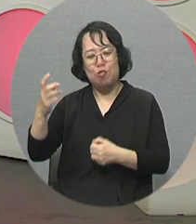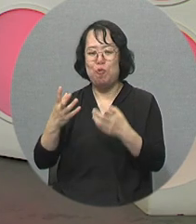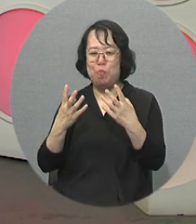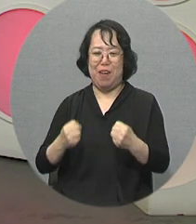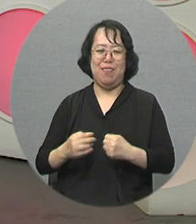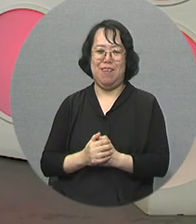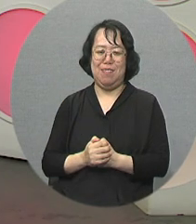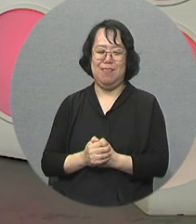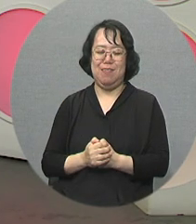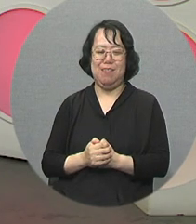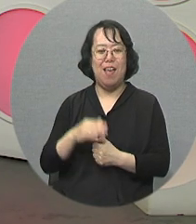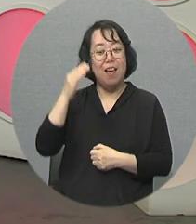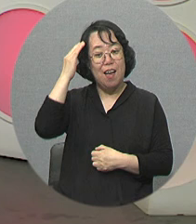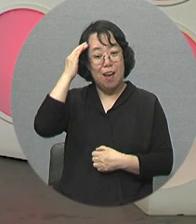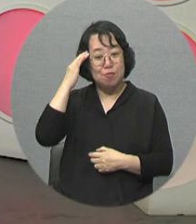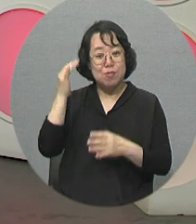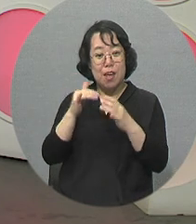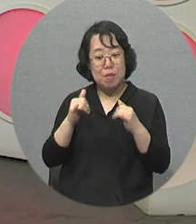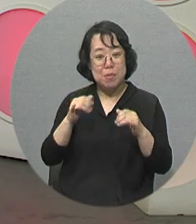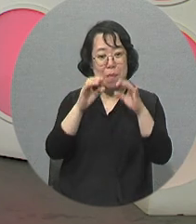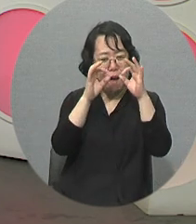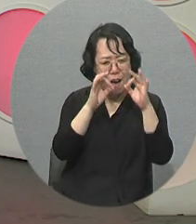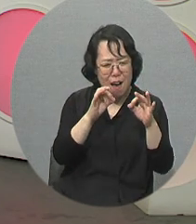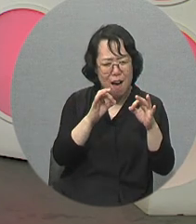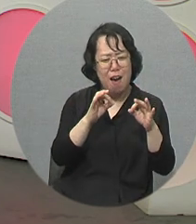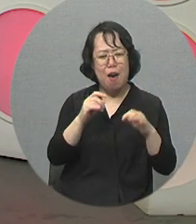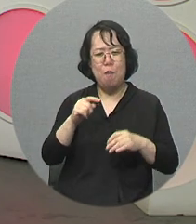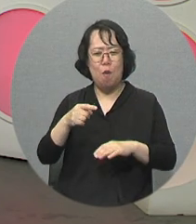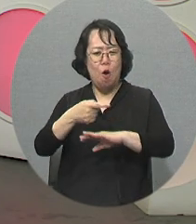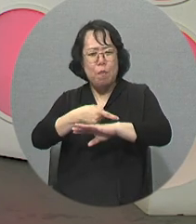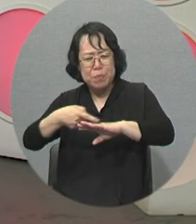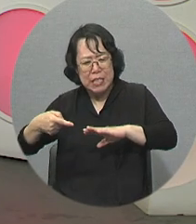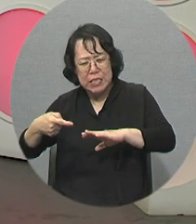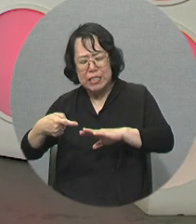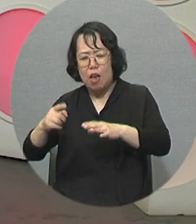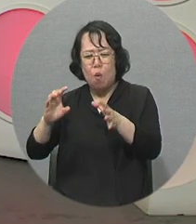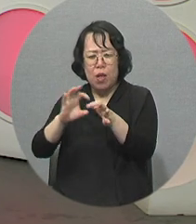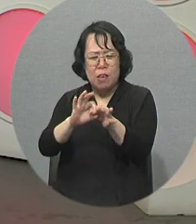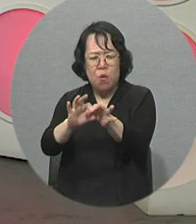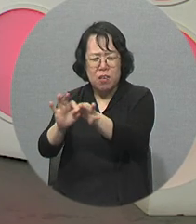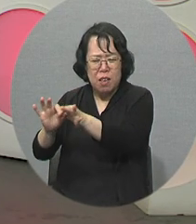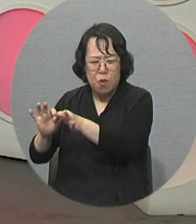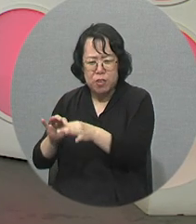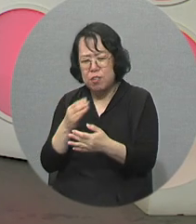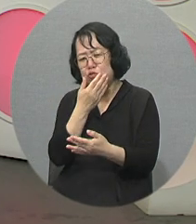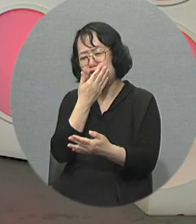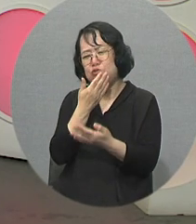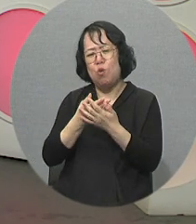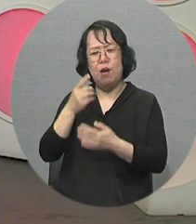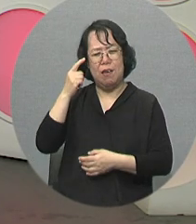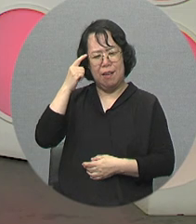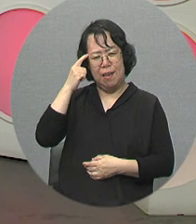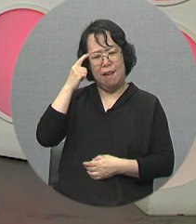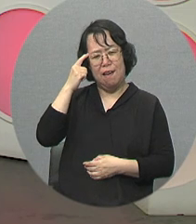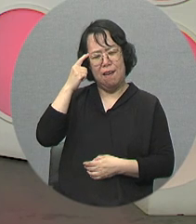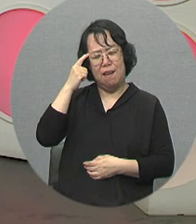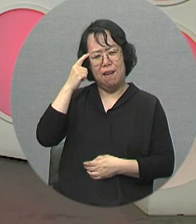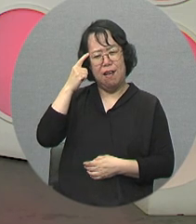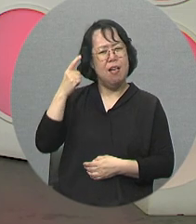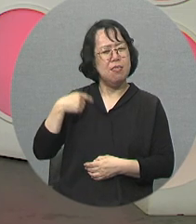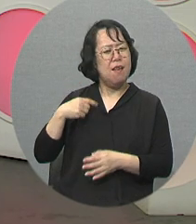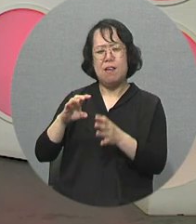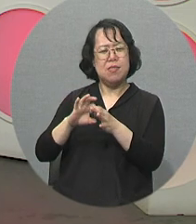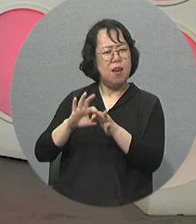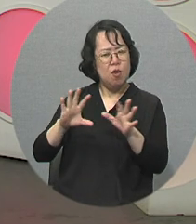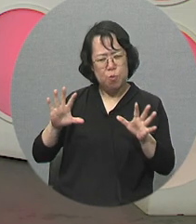사람들 혈연지연 학연 뭐 저도 좋아하지만 좀 뭔가 그거를 꼭 이렇게 움켜쥐는 게 아니라